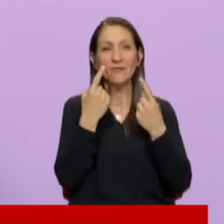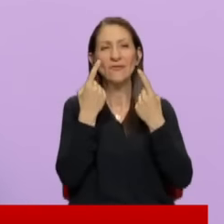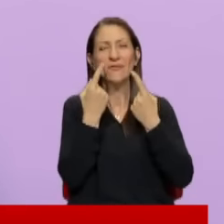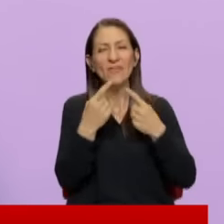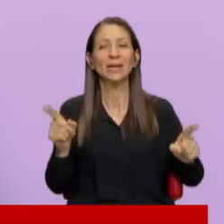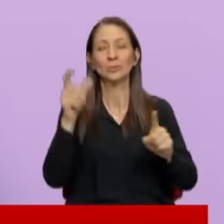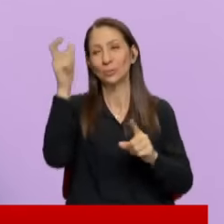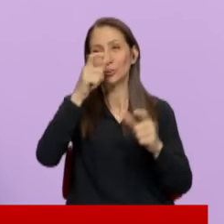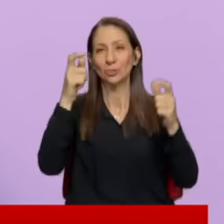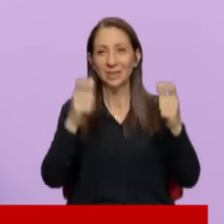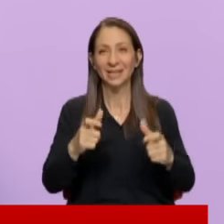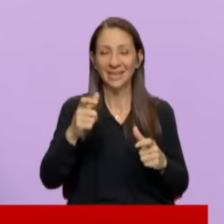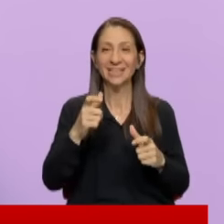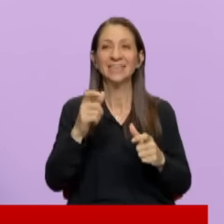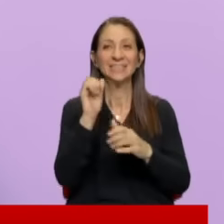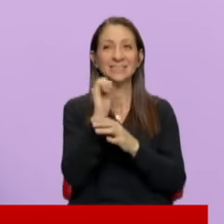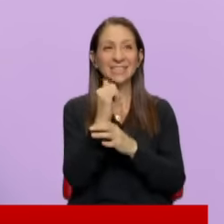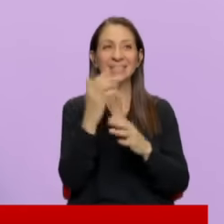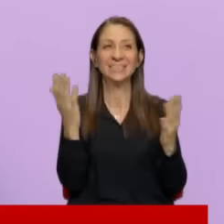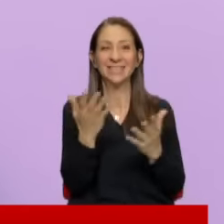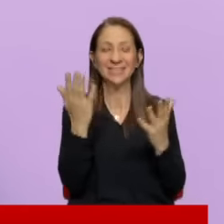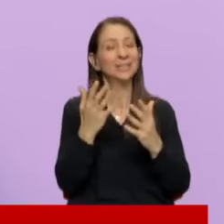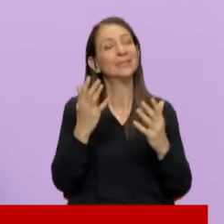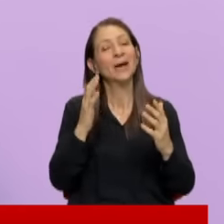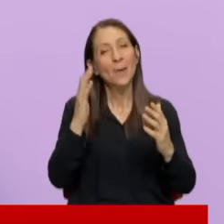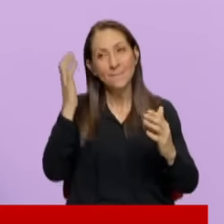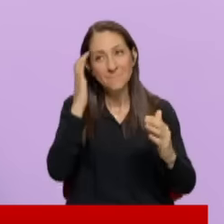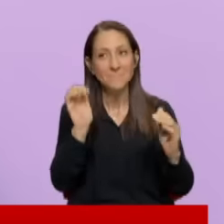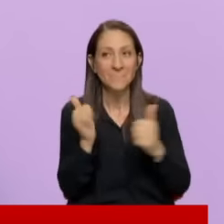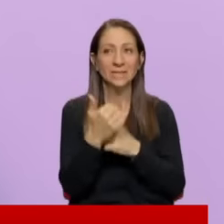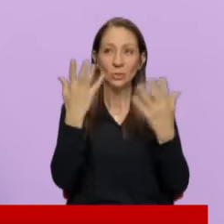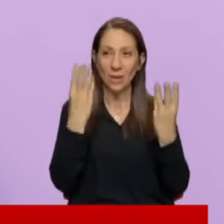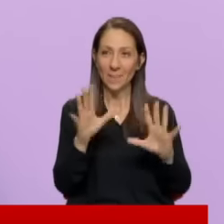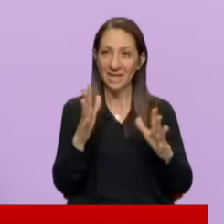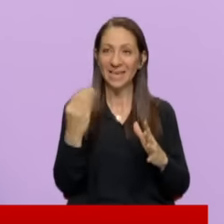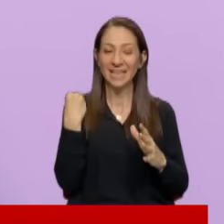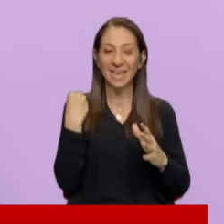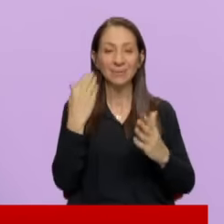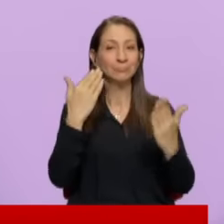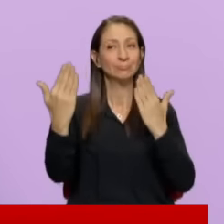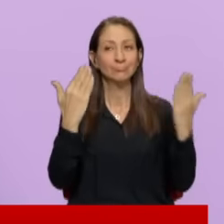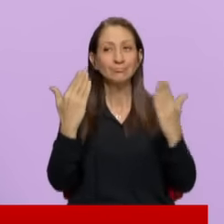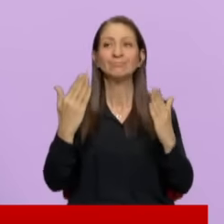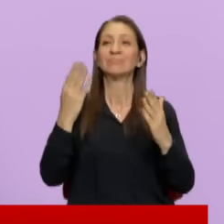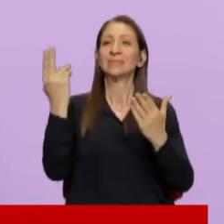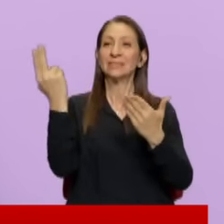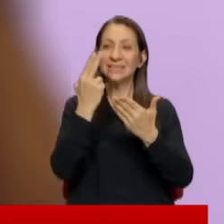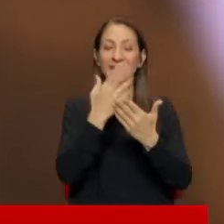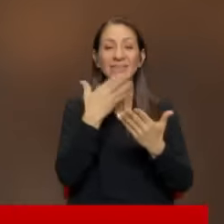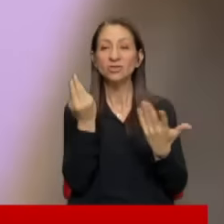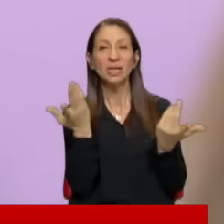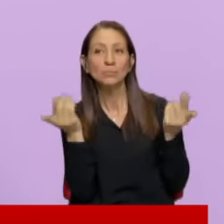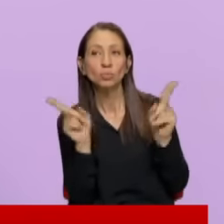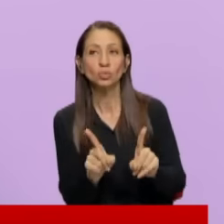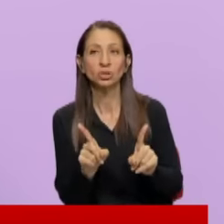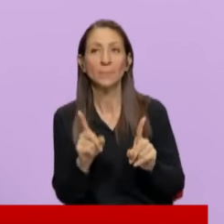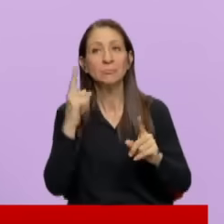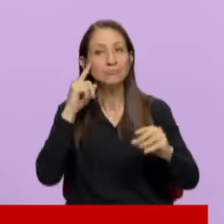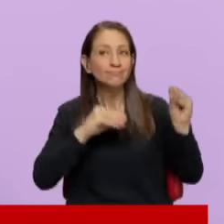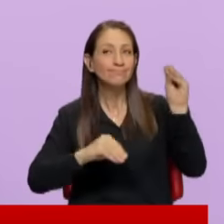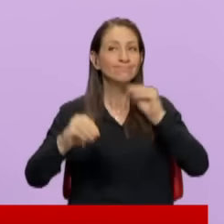farklı Türkiye'deki sanatı nasıl ön plana çıkartabiliriz? Yeni koleksiyoner ve genç kitleyle nasıl buluşturabiliriz